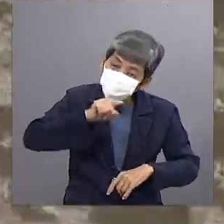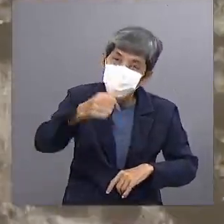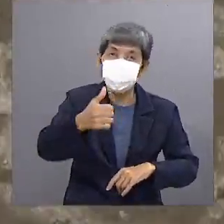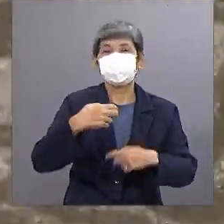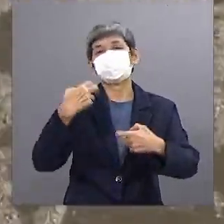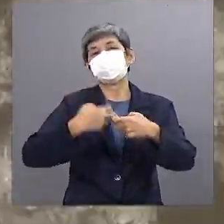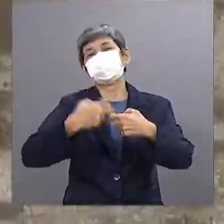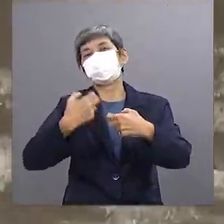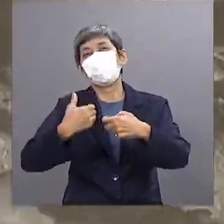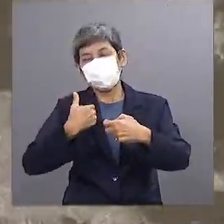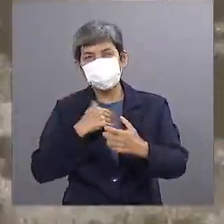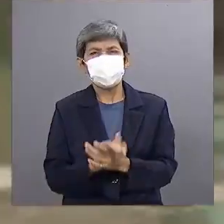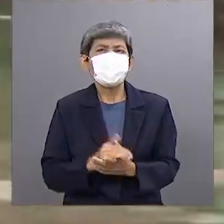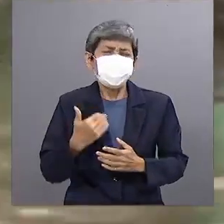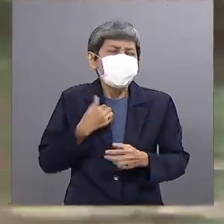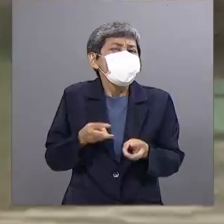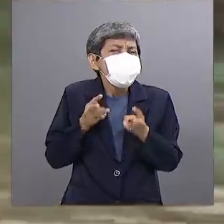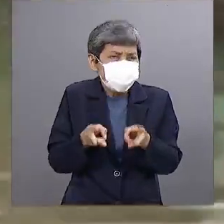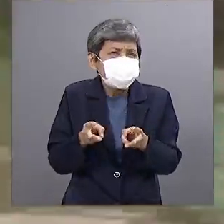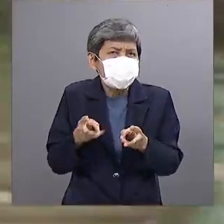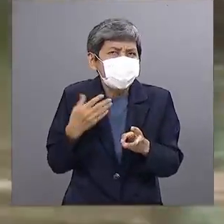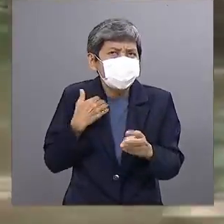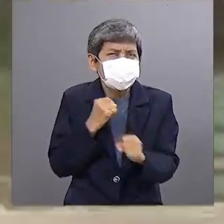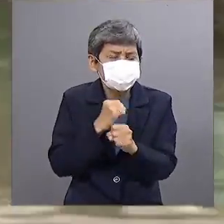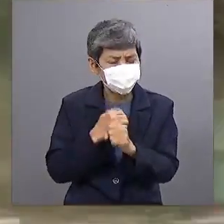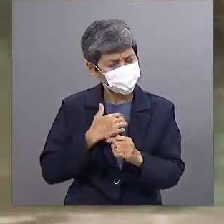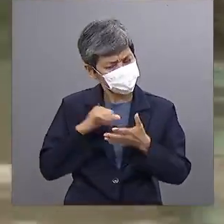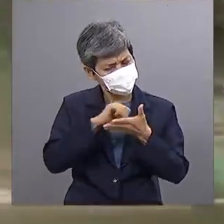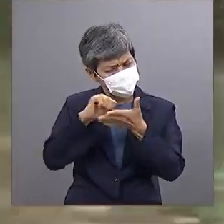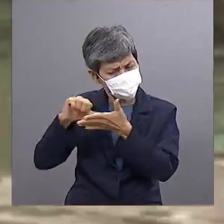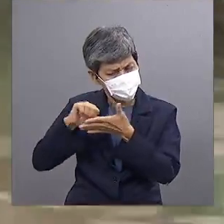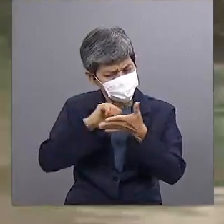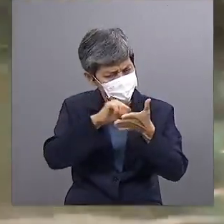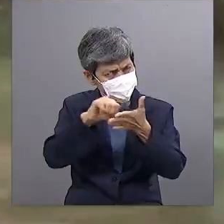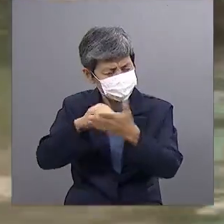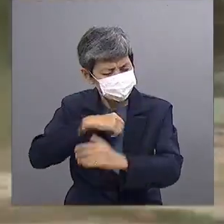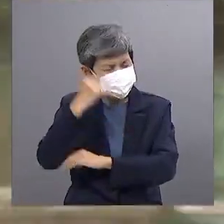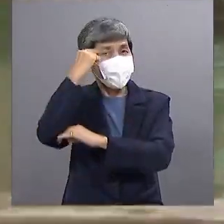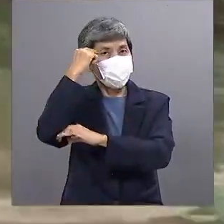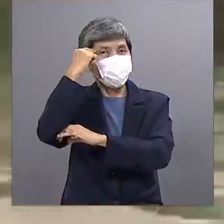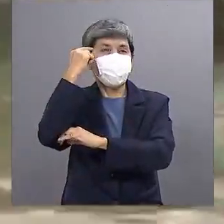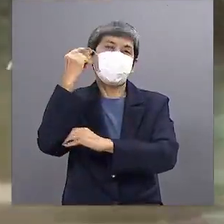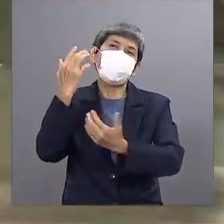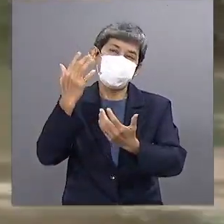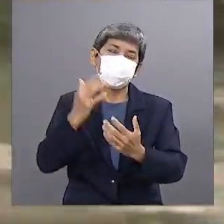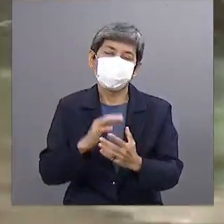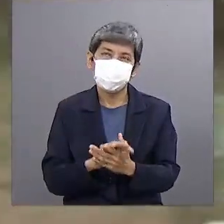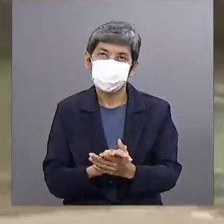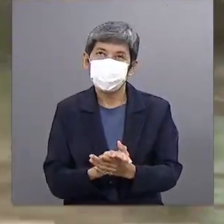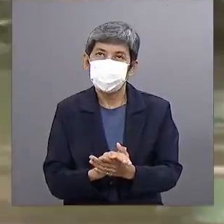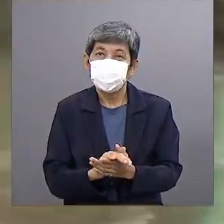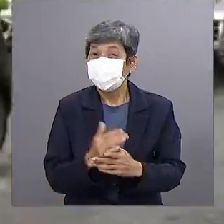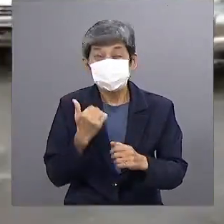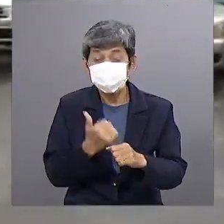แต่ว่ามันอาจจะมีวิธีการปรับตัวแก้ไขตรงนั้นอันนี้มันค่อยๆ คิดได้นะครับแล้วก็มันไม่ได้อยู่ดีๆ